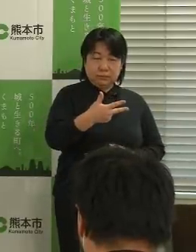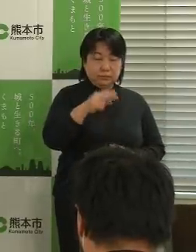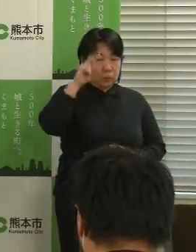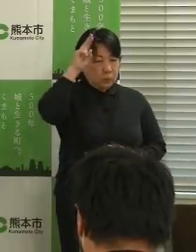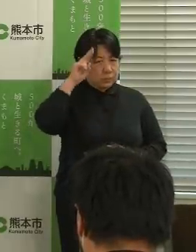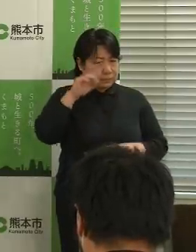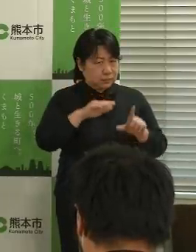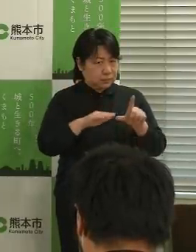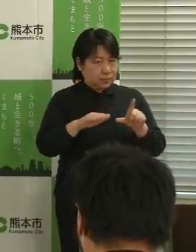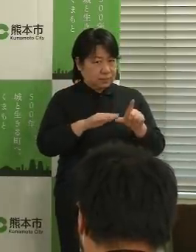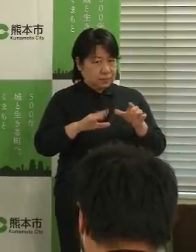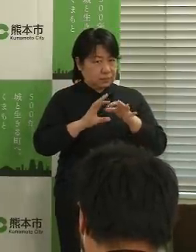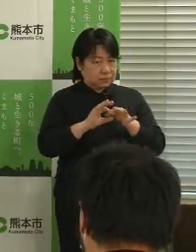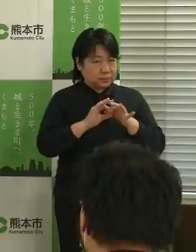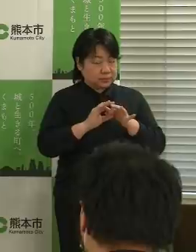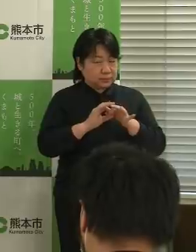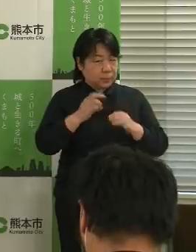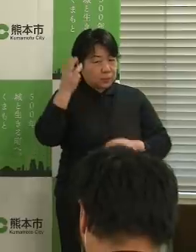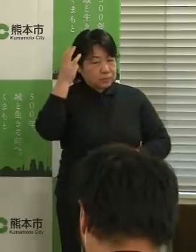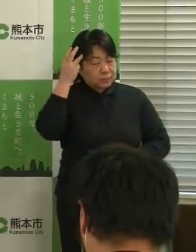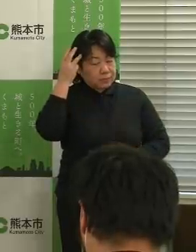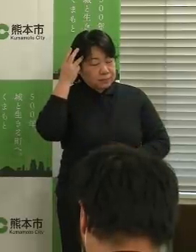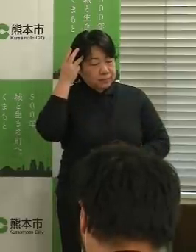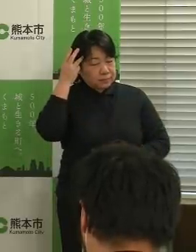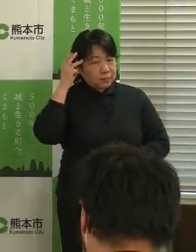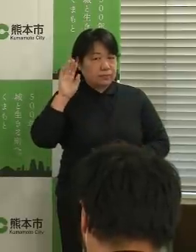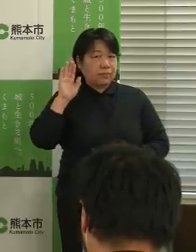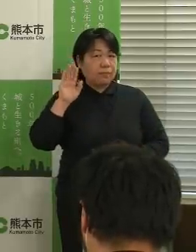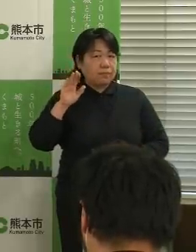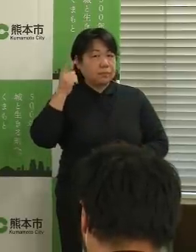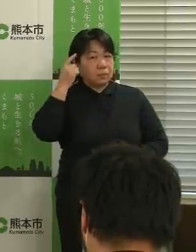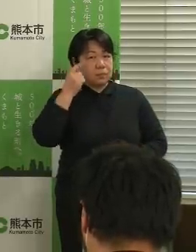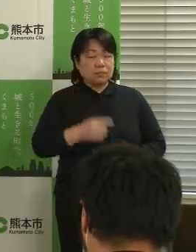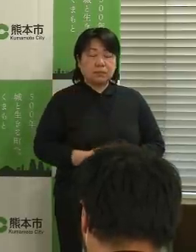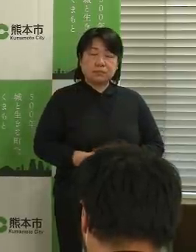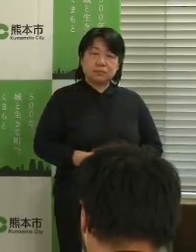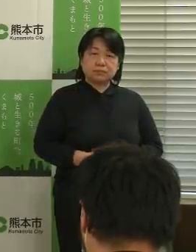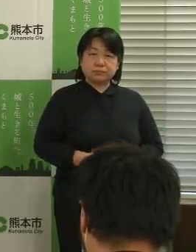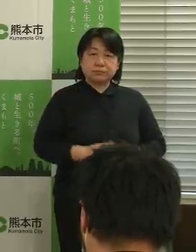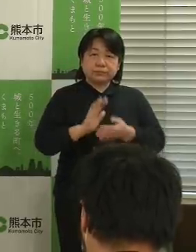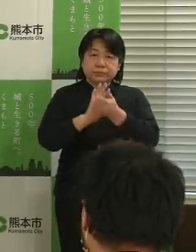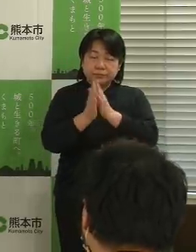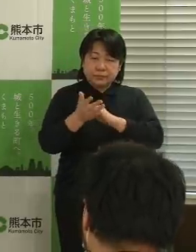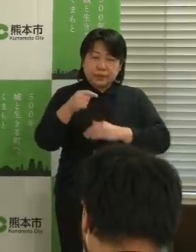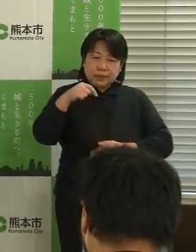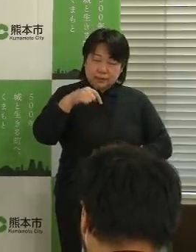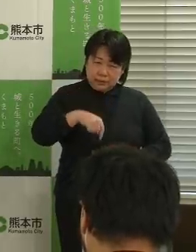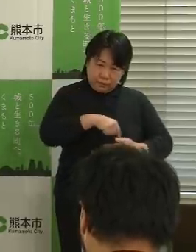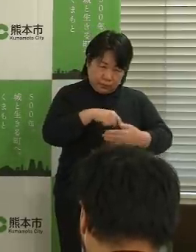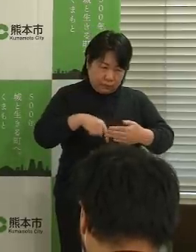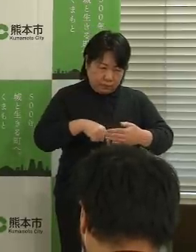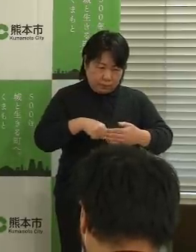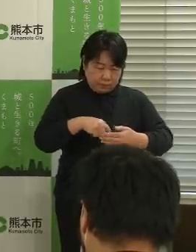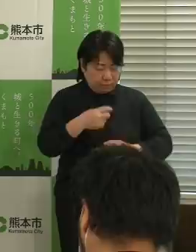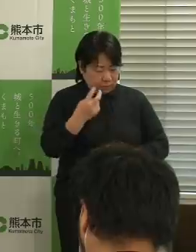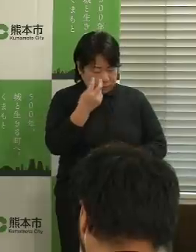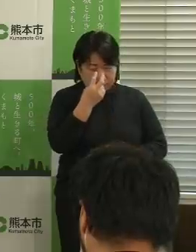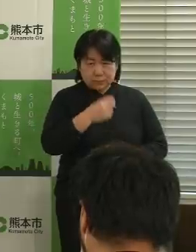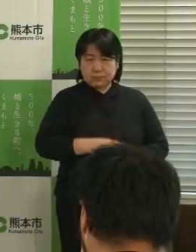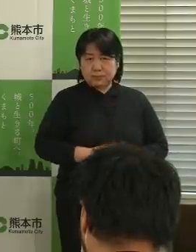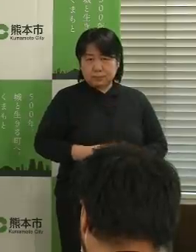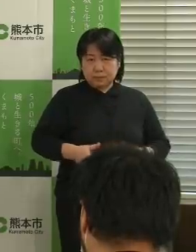ベルについてもですね、参考にされているというふうに思います。ただ県下全域を見てみますと、熊